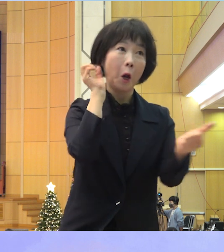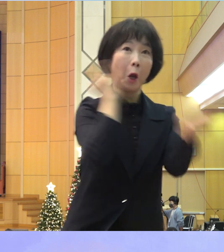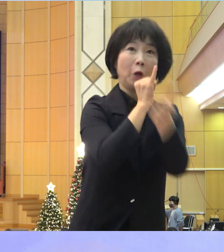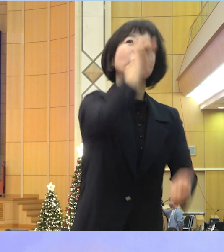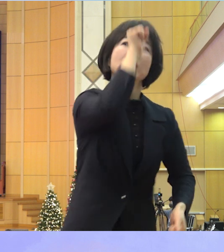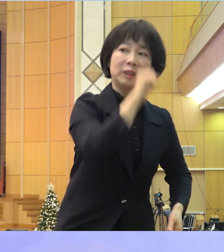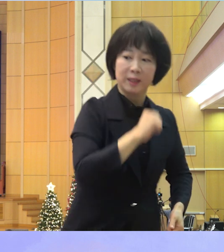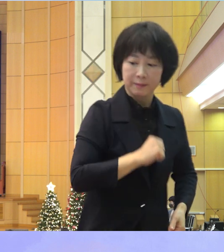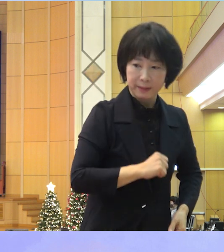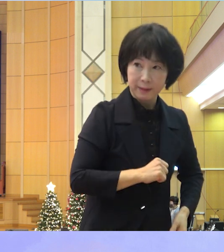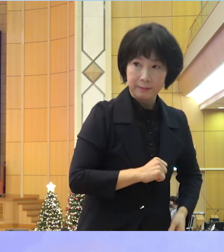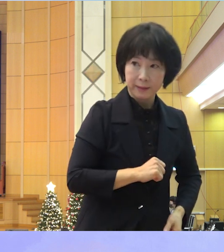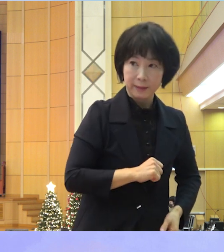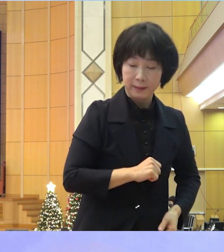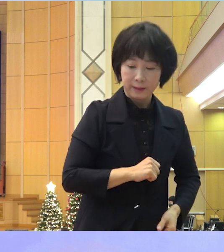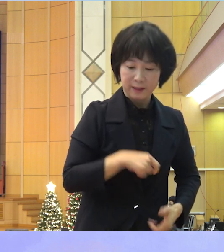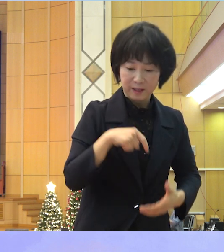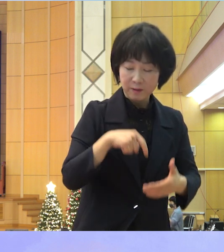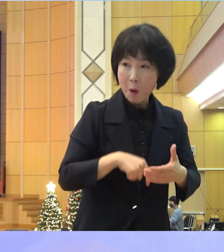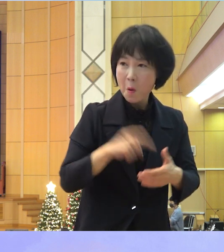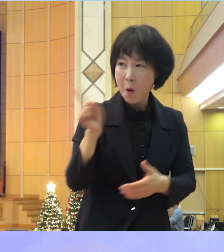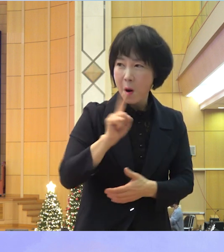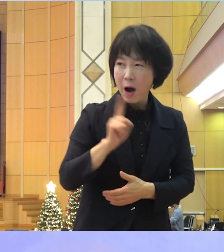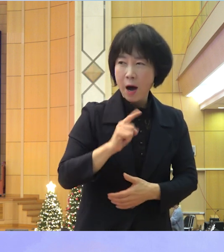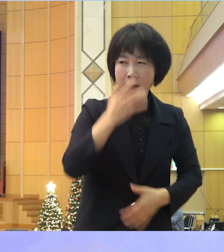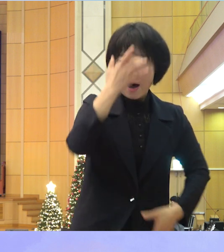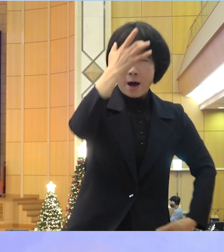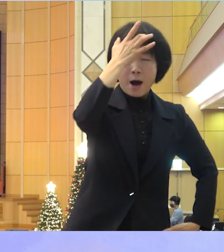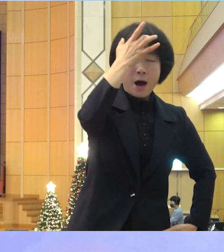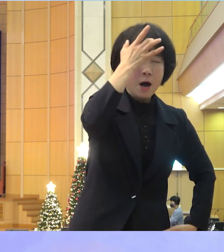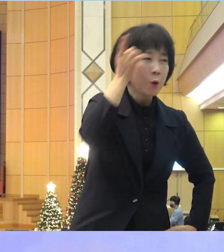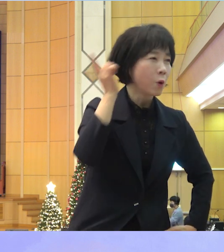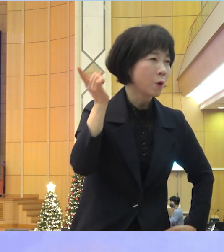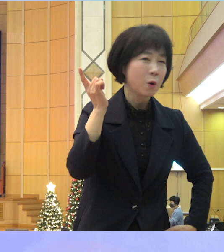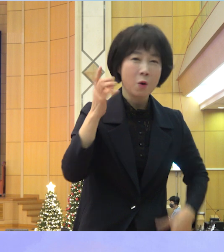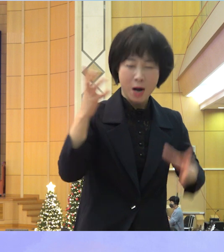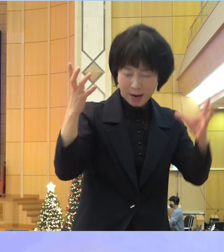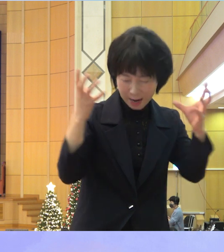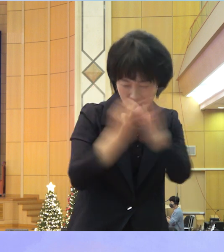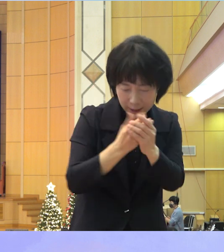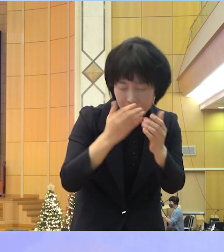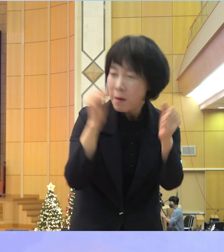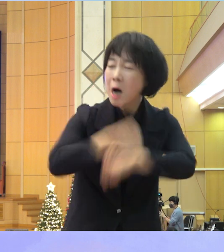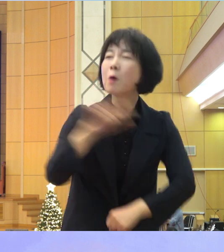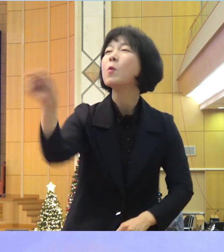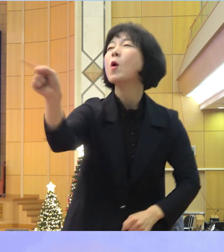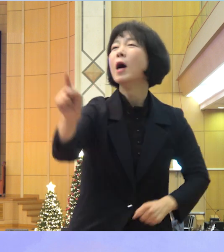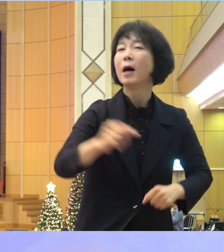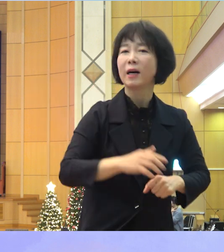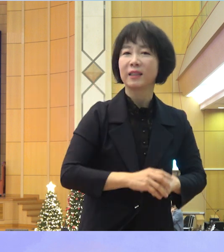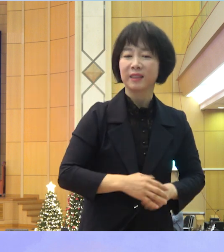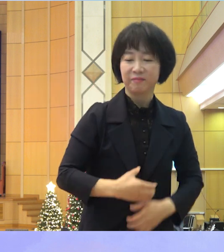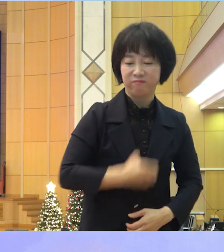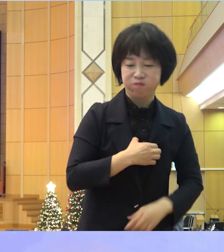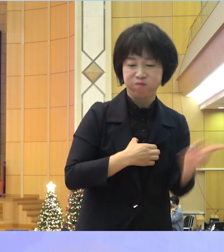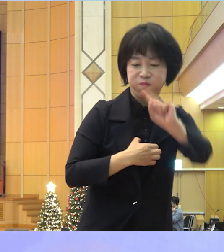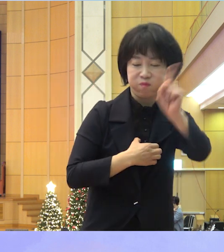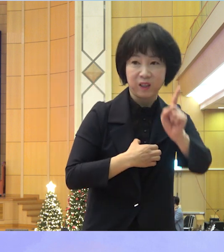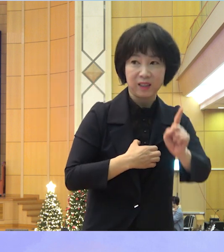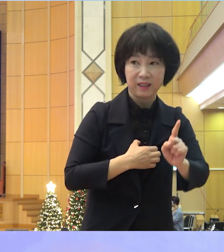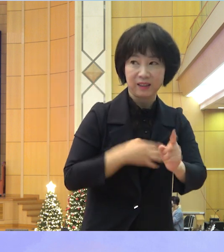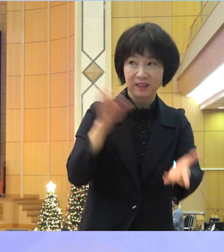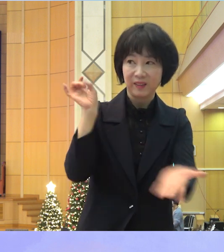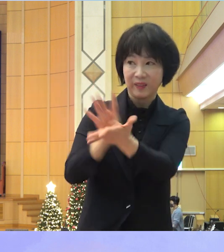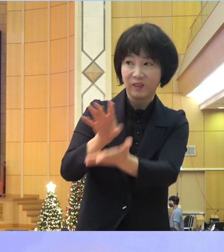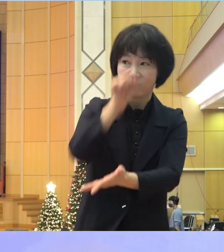나라도 좀 잘 살 수 있지 않겠어요? 몰라. 욥의 부인한테 물어봐야 되겠지만 아마도 그런 마음이었을지도